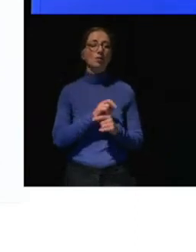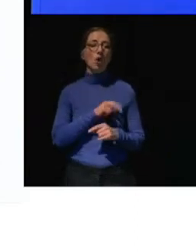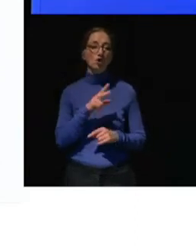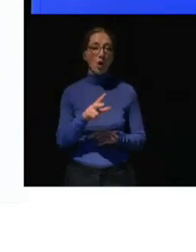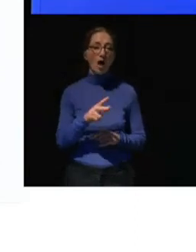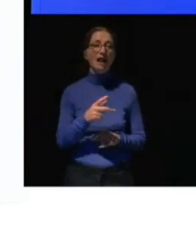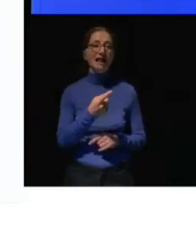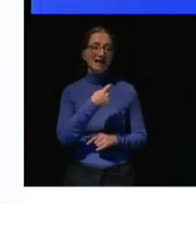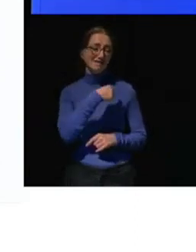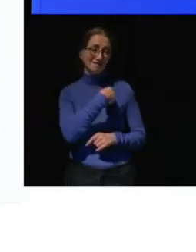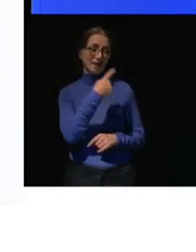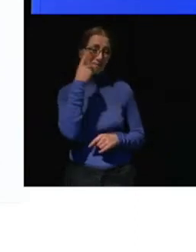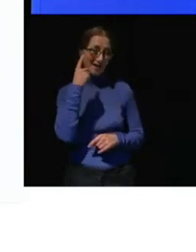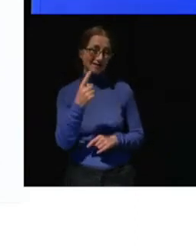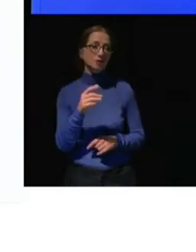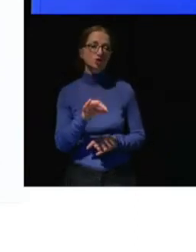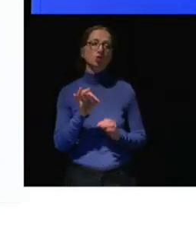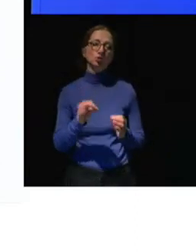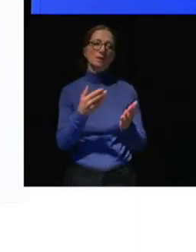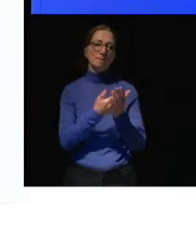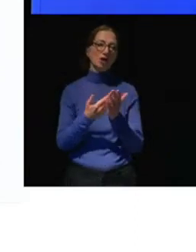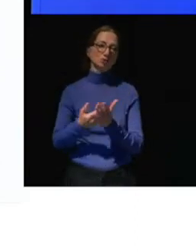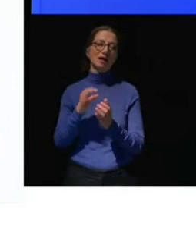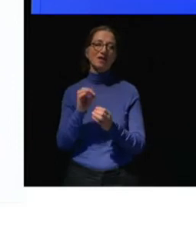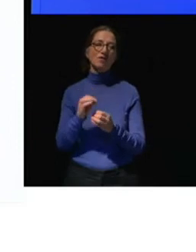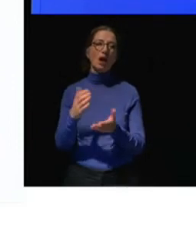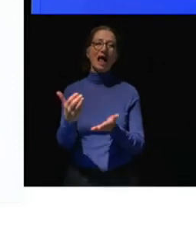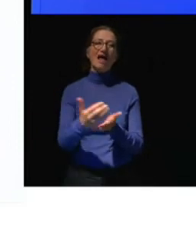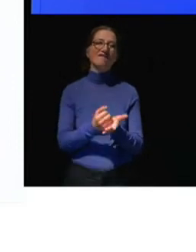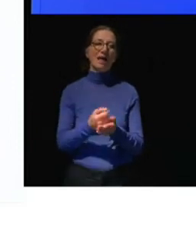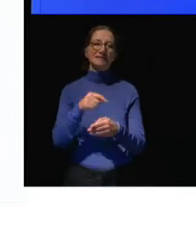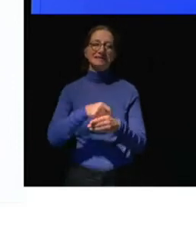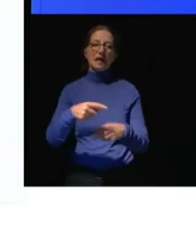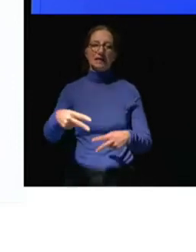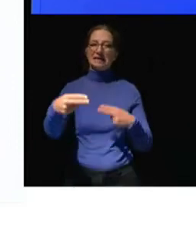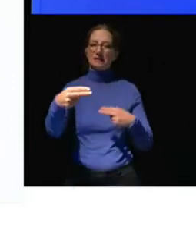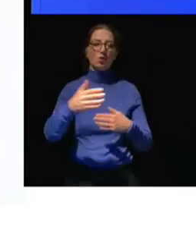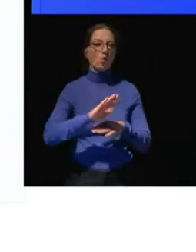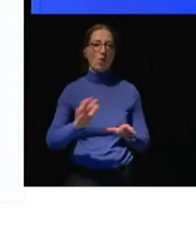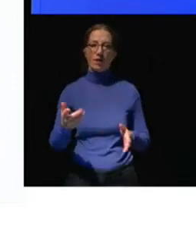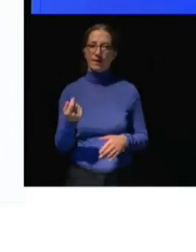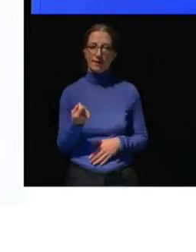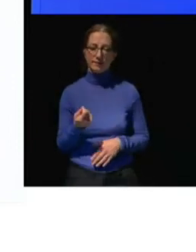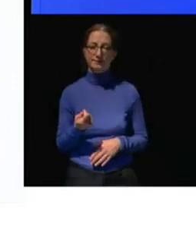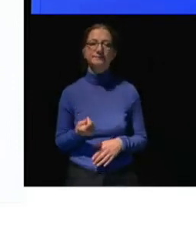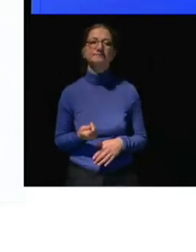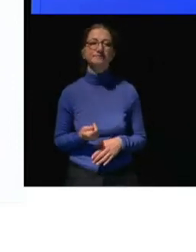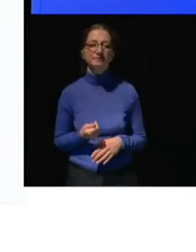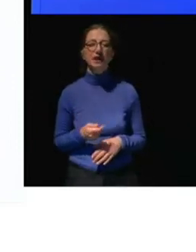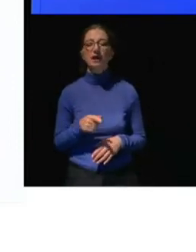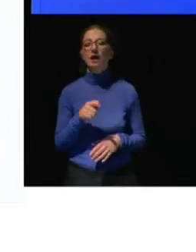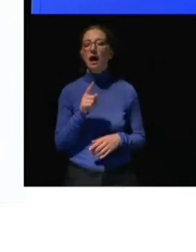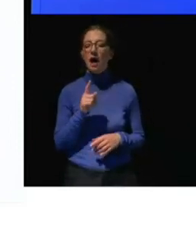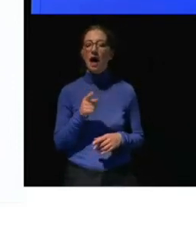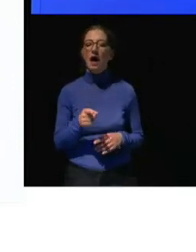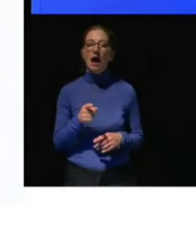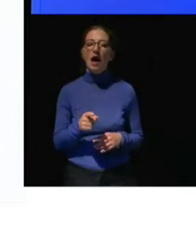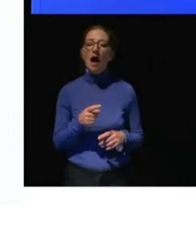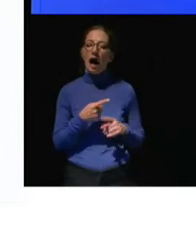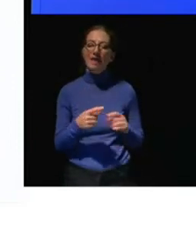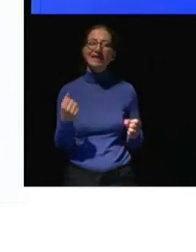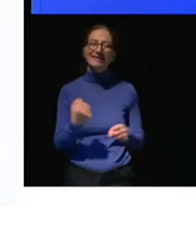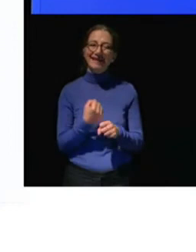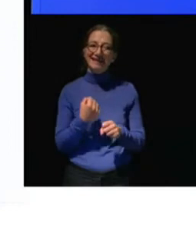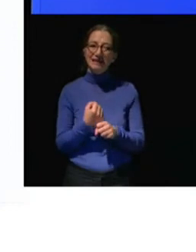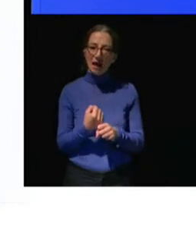gute Beispiele herhalten, wie Sie auch schon gehört haben. In diesen Systemen sind eben, wie gesagt, auch andere Tätigkeiten abgesichert, die unter den